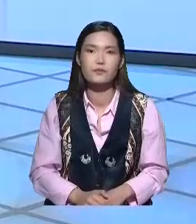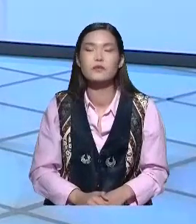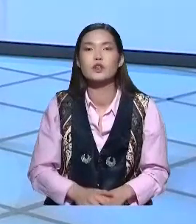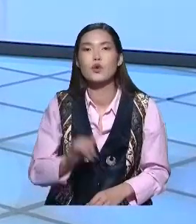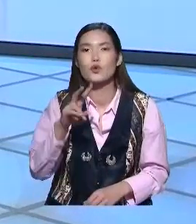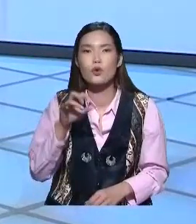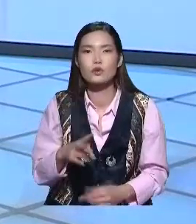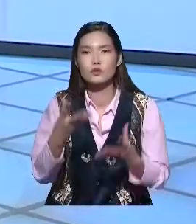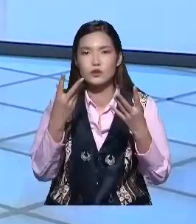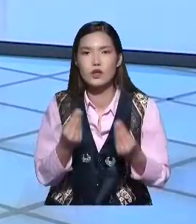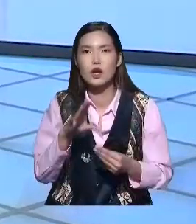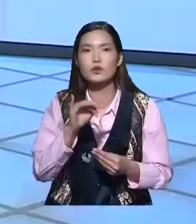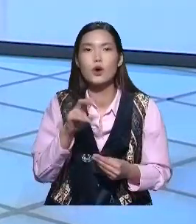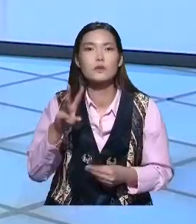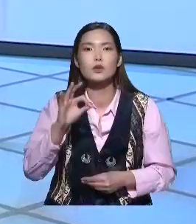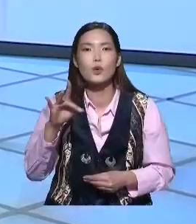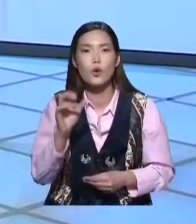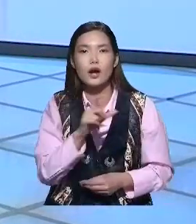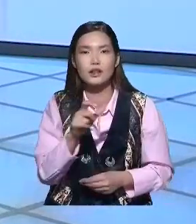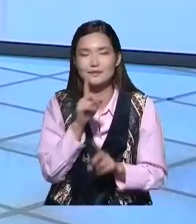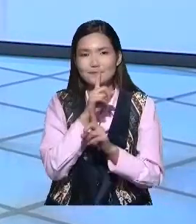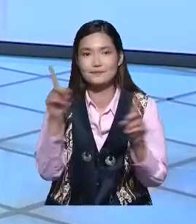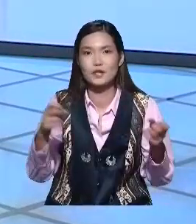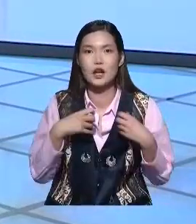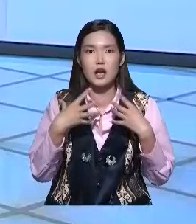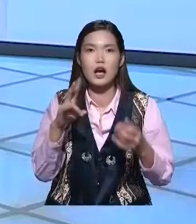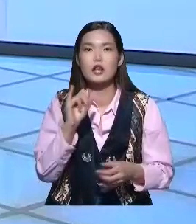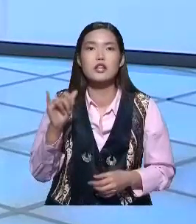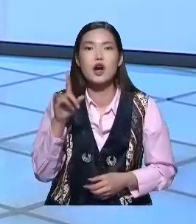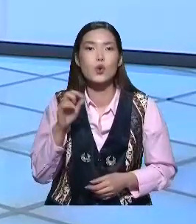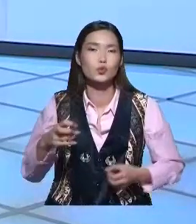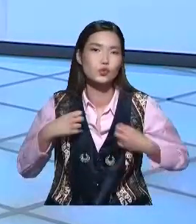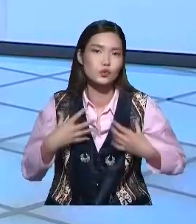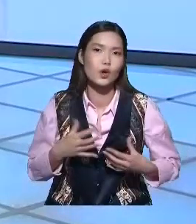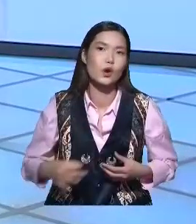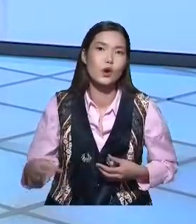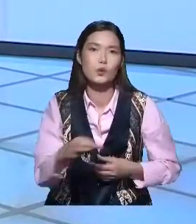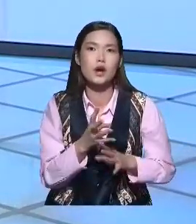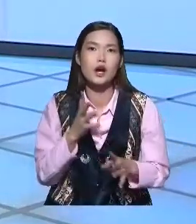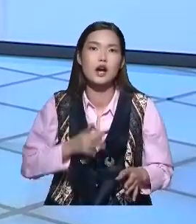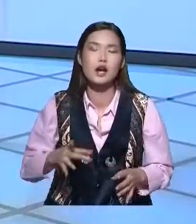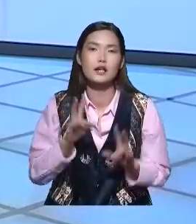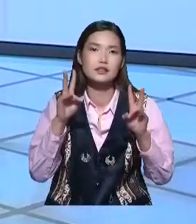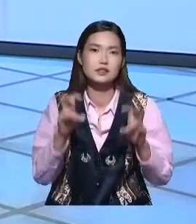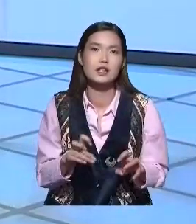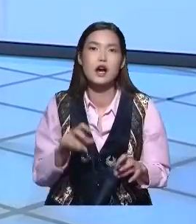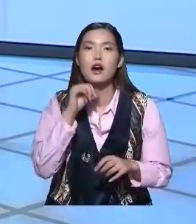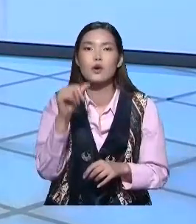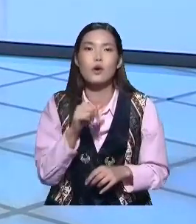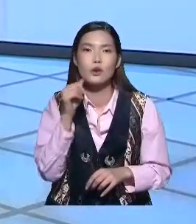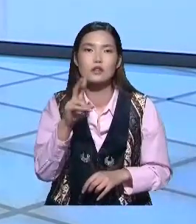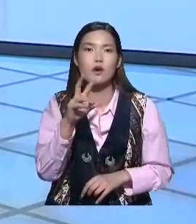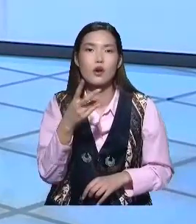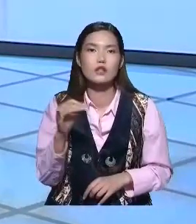Облыстың ұлы күнін Тобыл Торғай жұртшылығы да ерекше тойлап жатыр. Наурыз мейрамын облыстың бірқатар ауданы кеңінен атап өтті. Ал Қостанайдағы